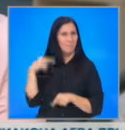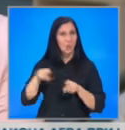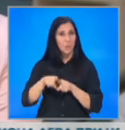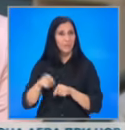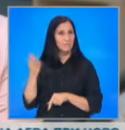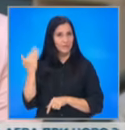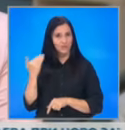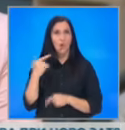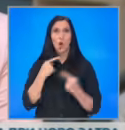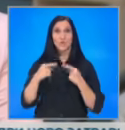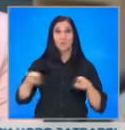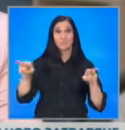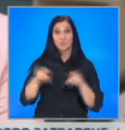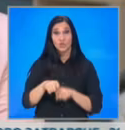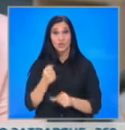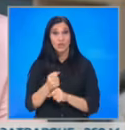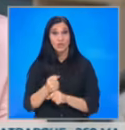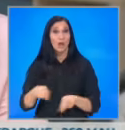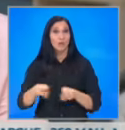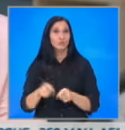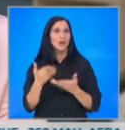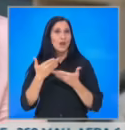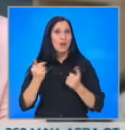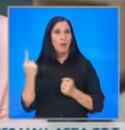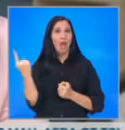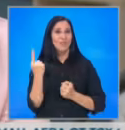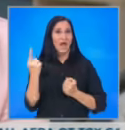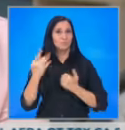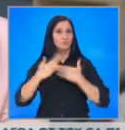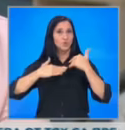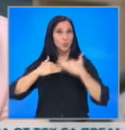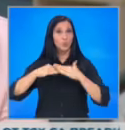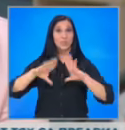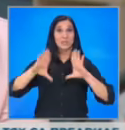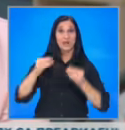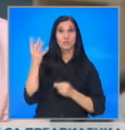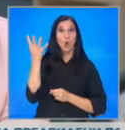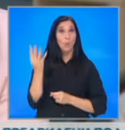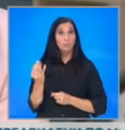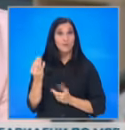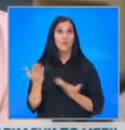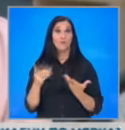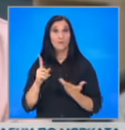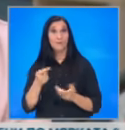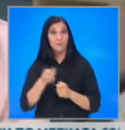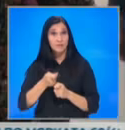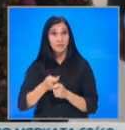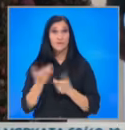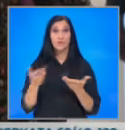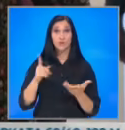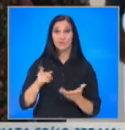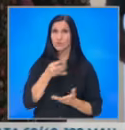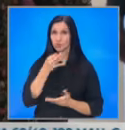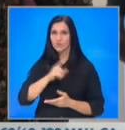И като че ли няма една структурирана цялостна концепция за това какво трябва да се прави, какво трябва да се случва.